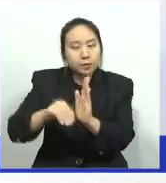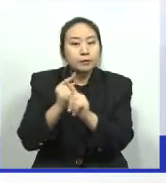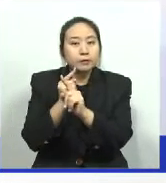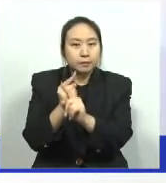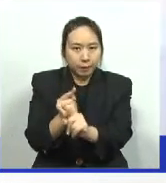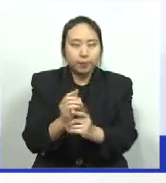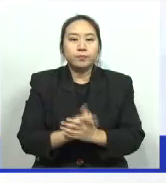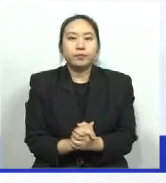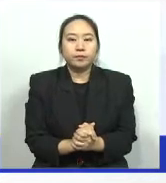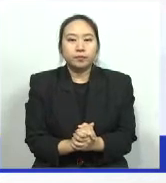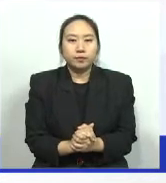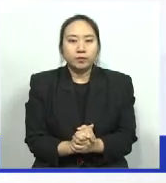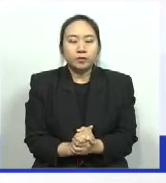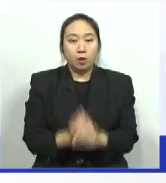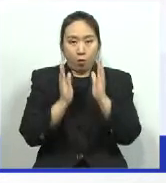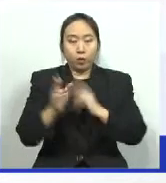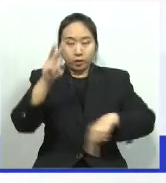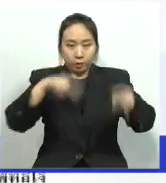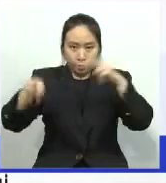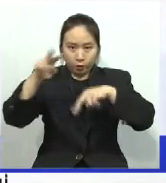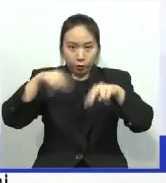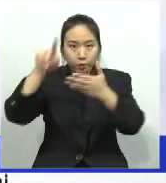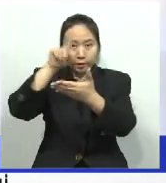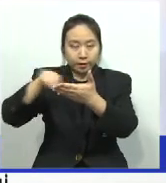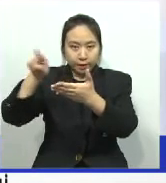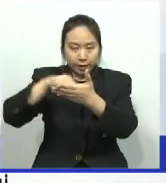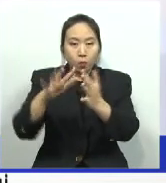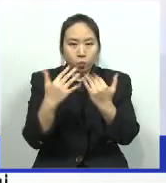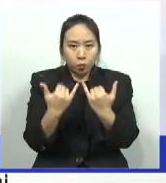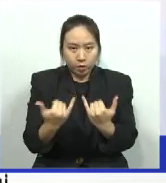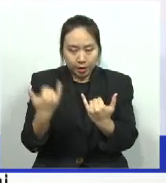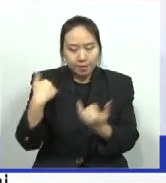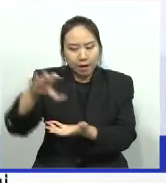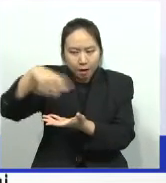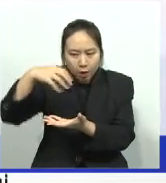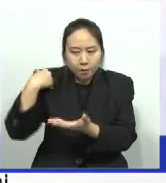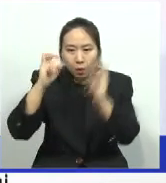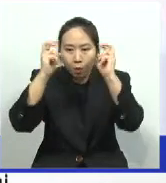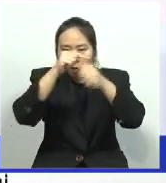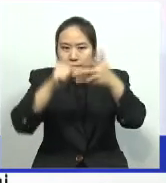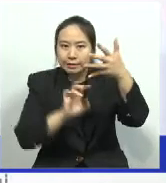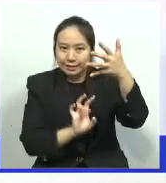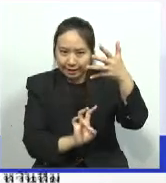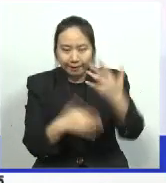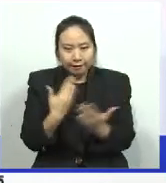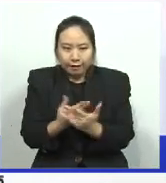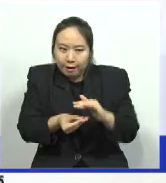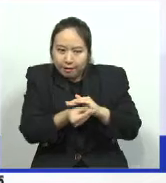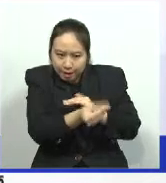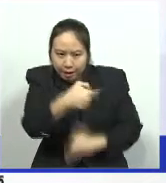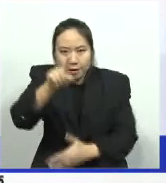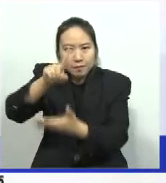ครับผู้ตรวจการเลือกตั้งนะครับวันนี้มีรายงานเข้ามา7เรื่องแจกเงินซื้อเสียง4เรื่องนะ